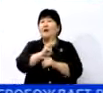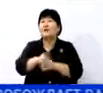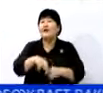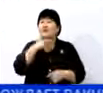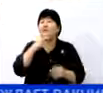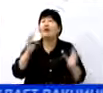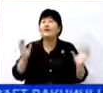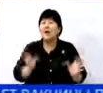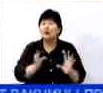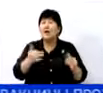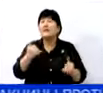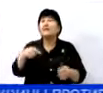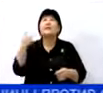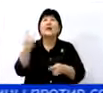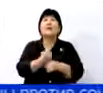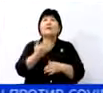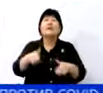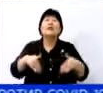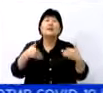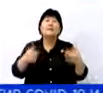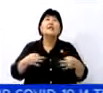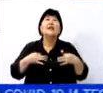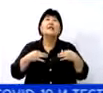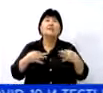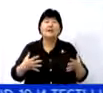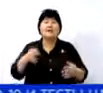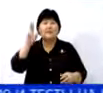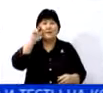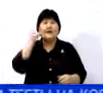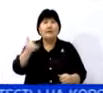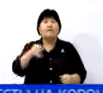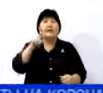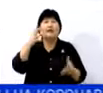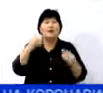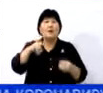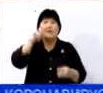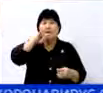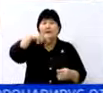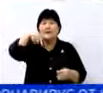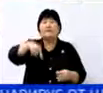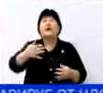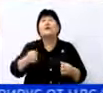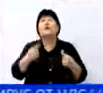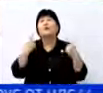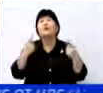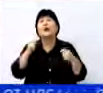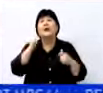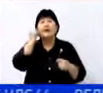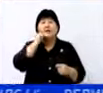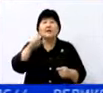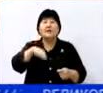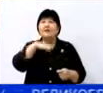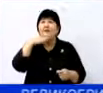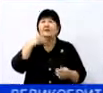и заботой. Среди первых их поздравляют с праздничными датами – Днем нефтяника и юбилеями. Ветераны всегда